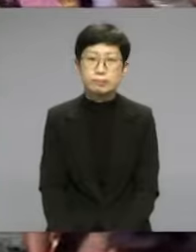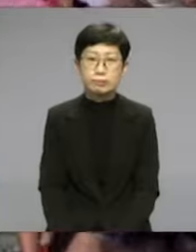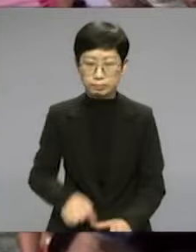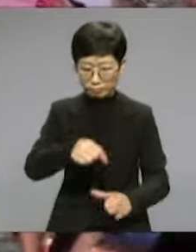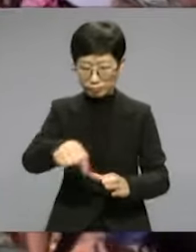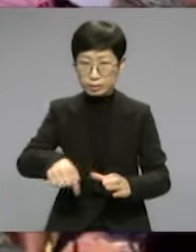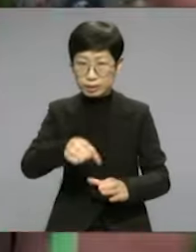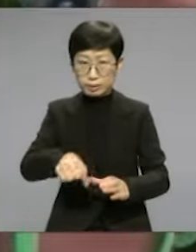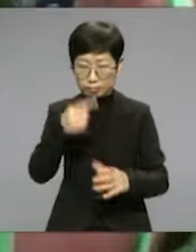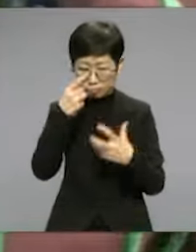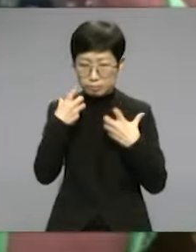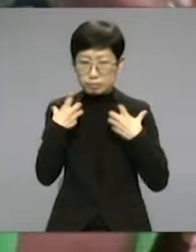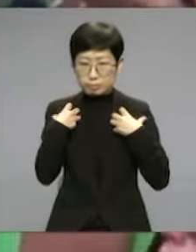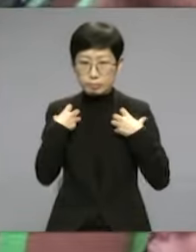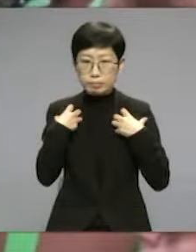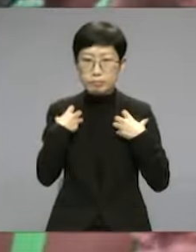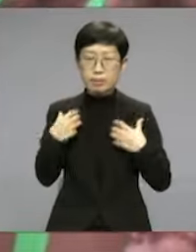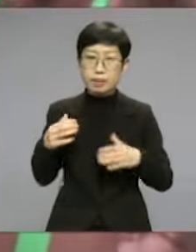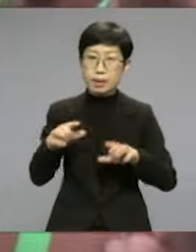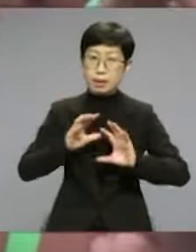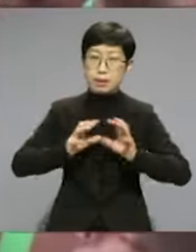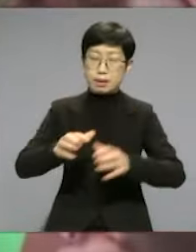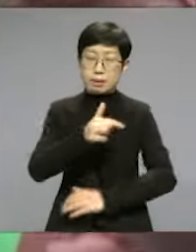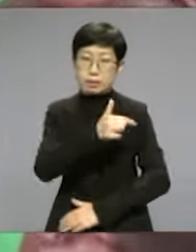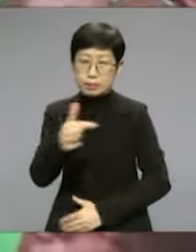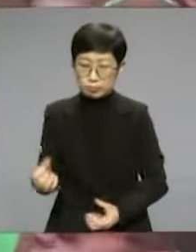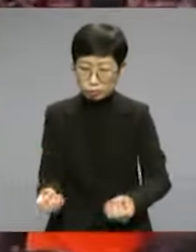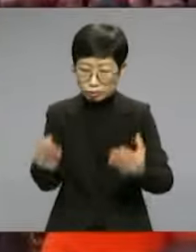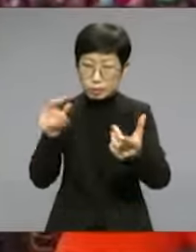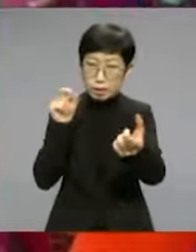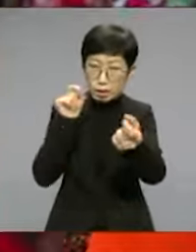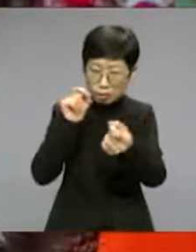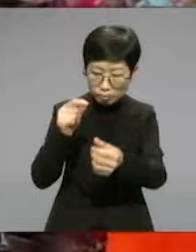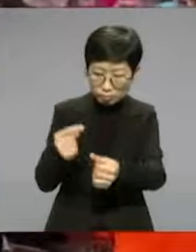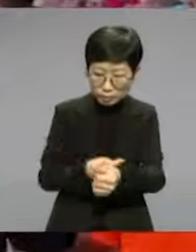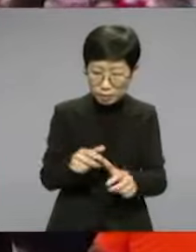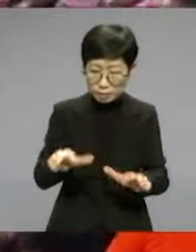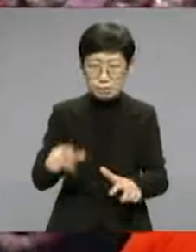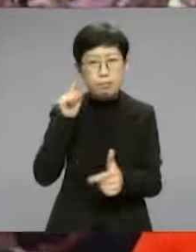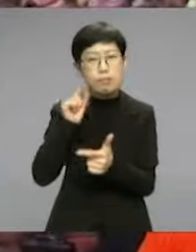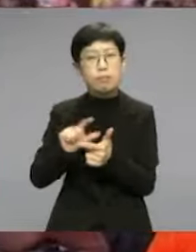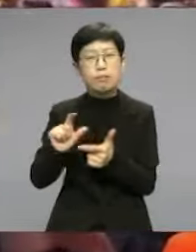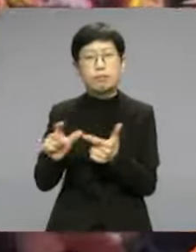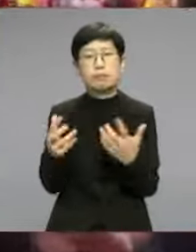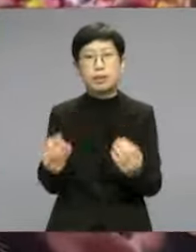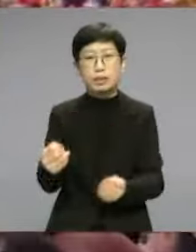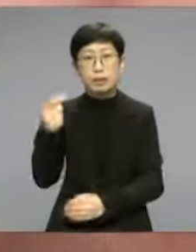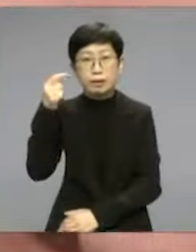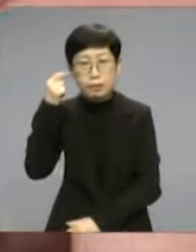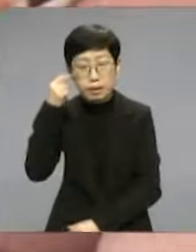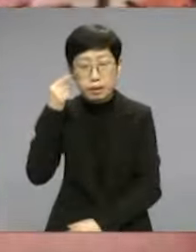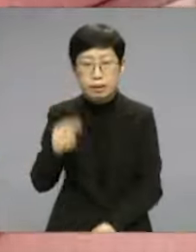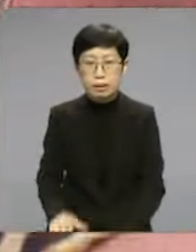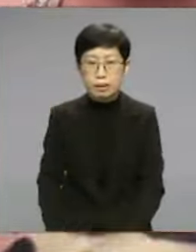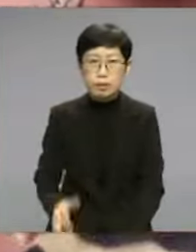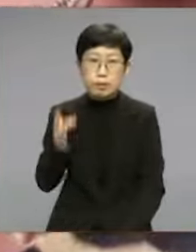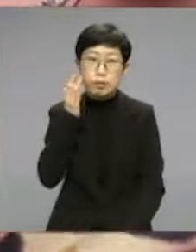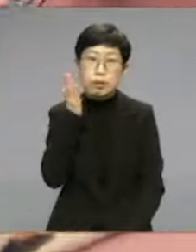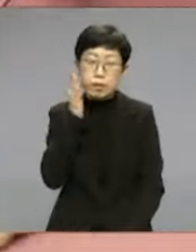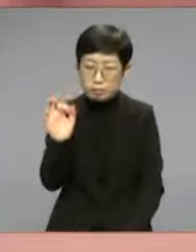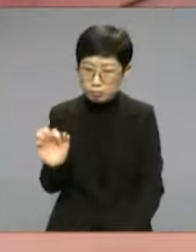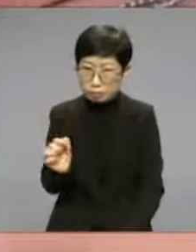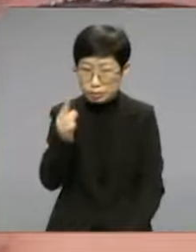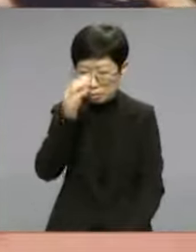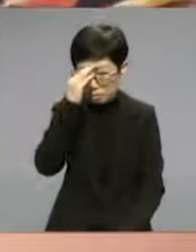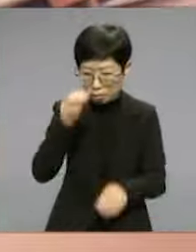브라질 보건당국이 세계 최대 축제인 카니발을 앞두고 고민이 많아졌습니다. 최근 댕기열